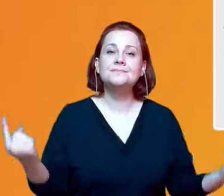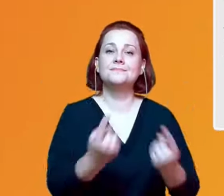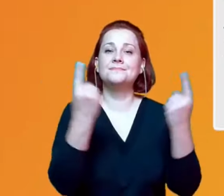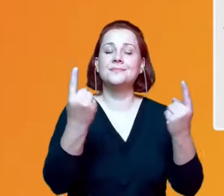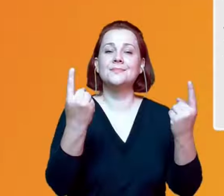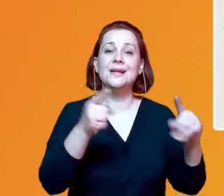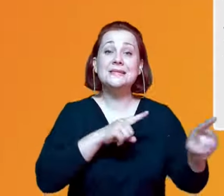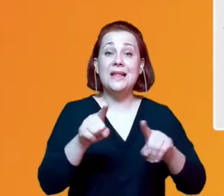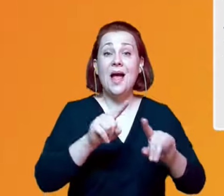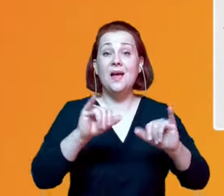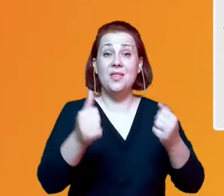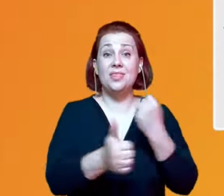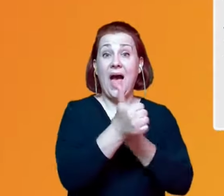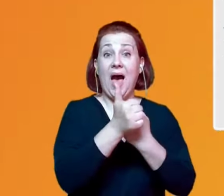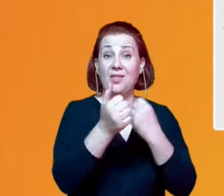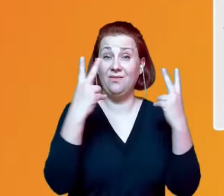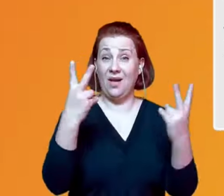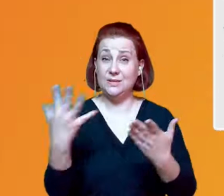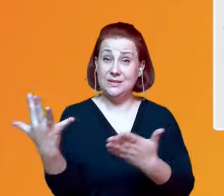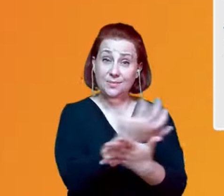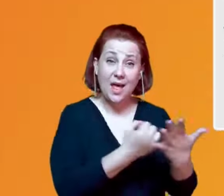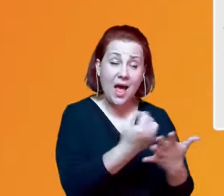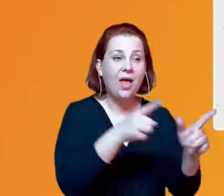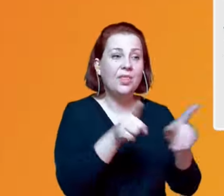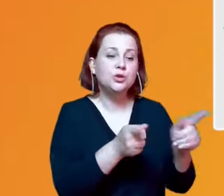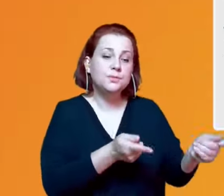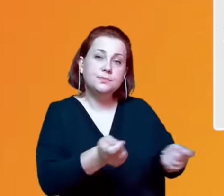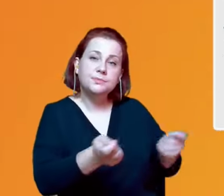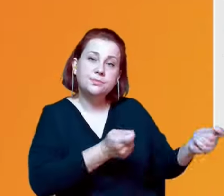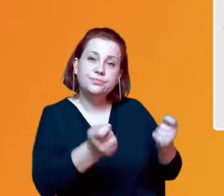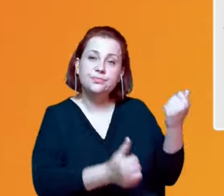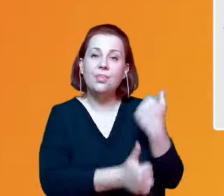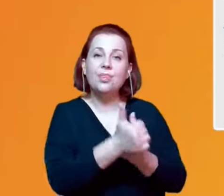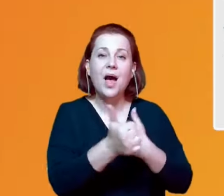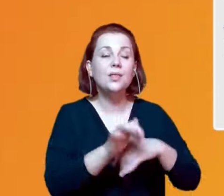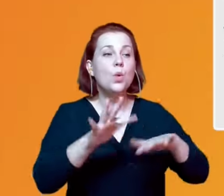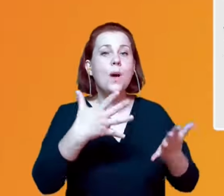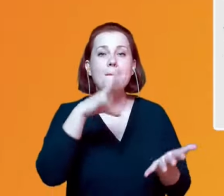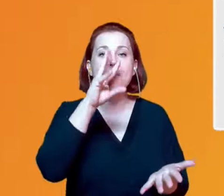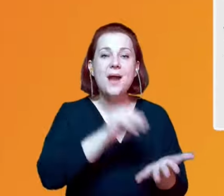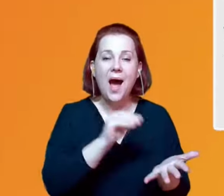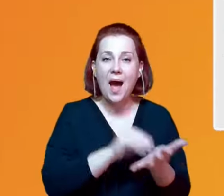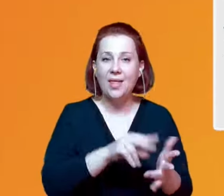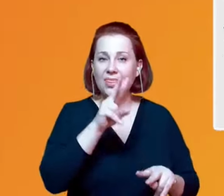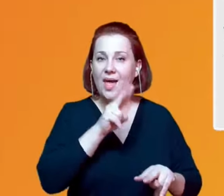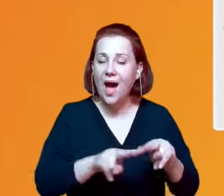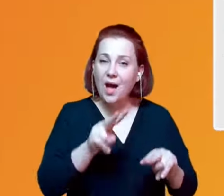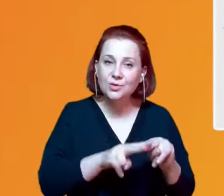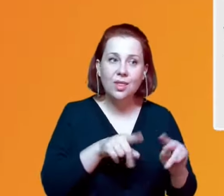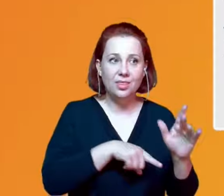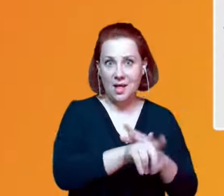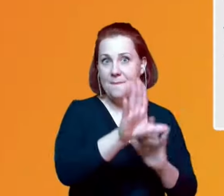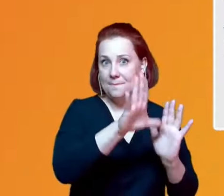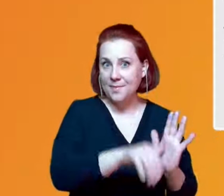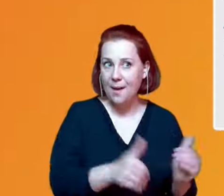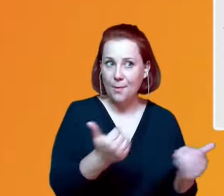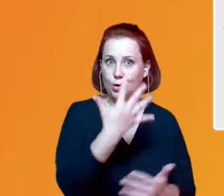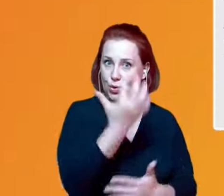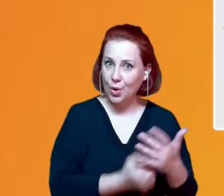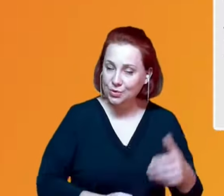danych, ale również zarządzania tymi danymi jako takiego praktycznego narzędzia dla miast,